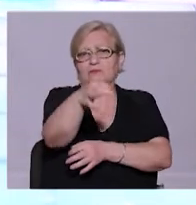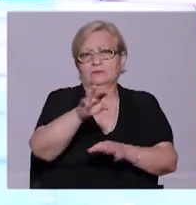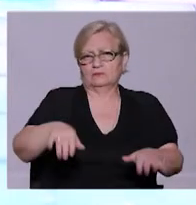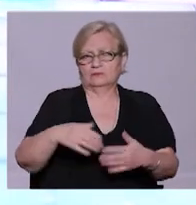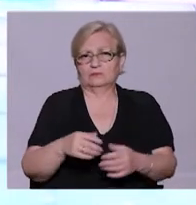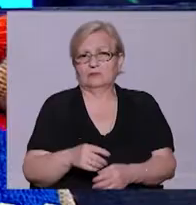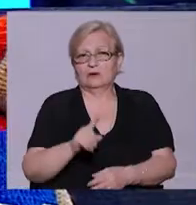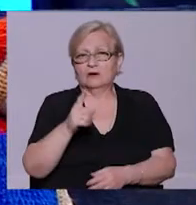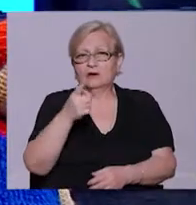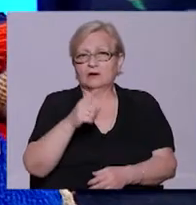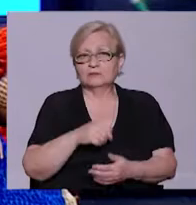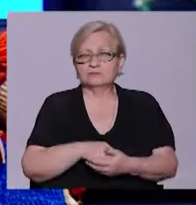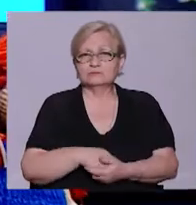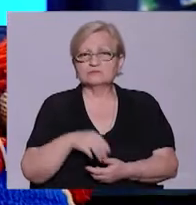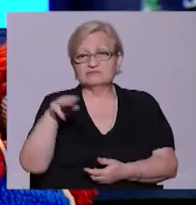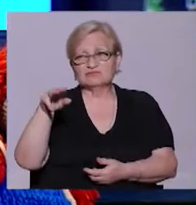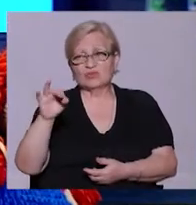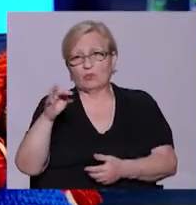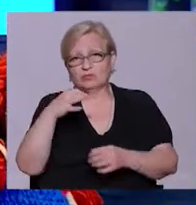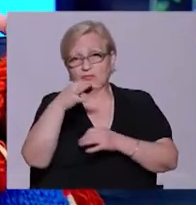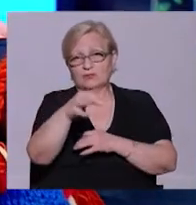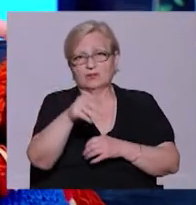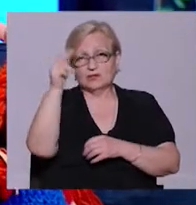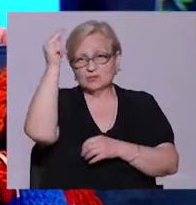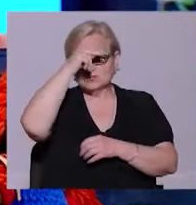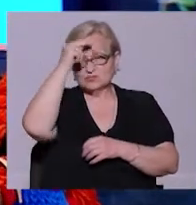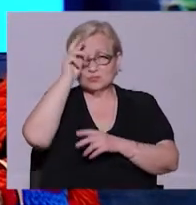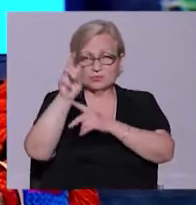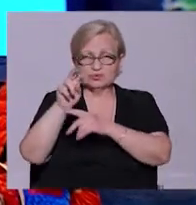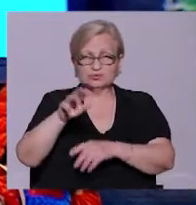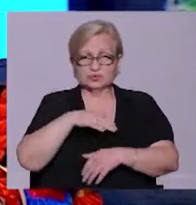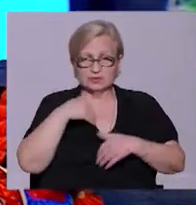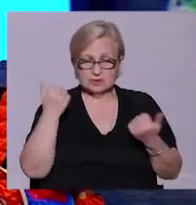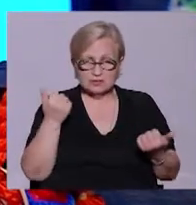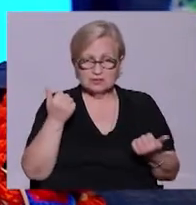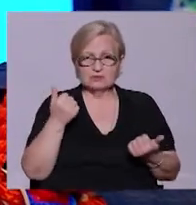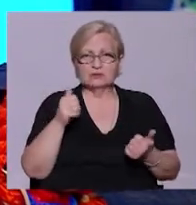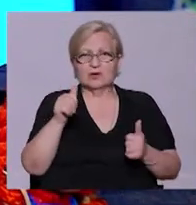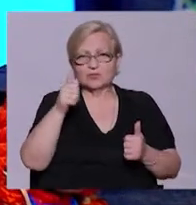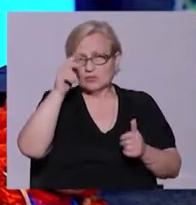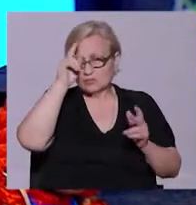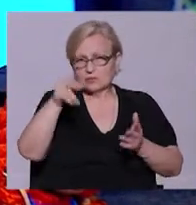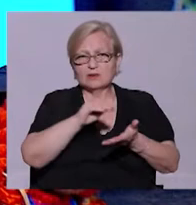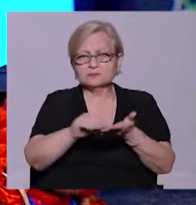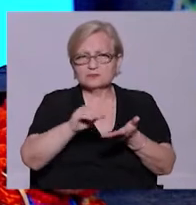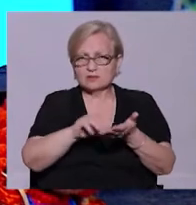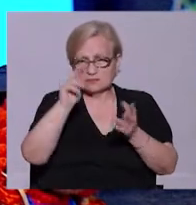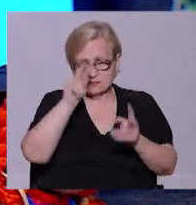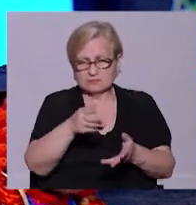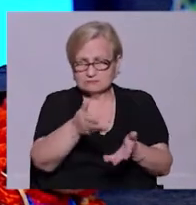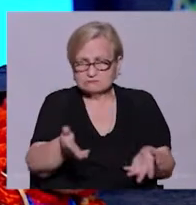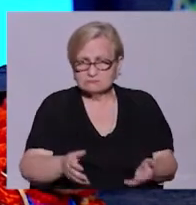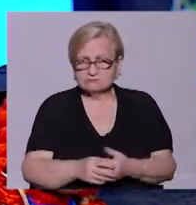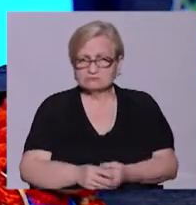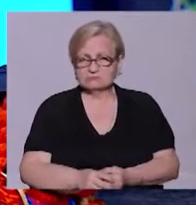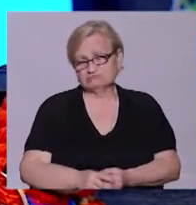იმიტომ არ წერ. ჩამოართვა ტომიმ სიტყვა ანიკას, რომ სკოლაში სიარული არ გინდა. სკოლაში თუ არიარე, როგორ ისწავლი წერას?